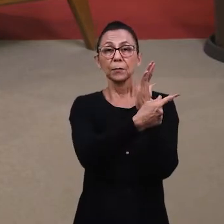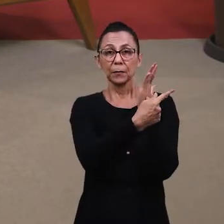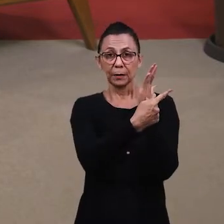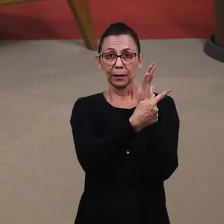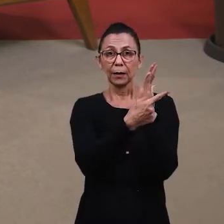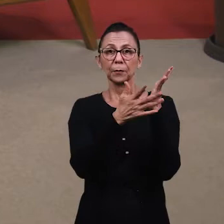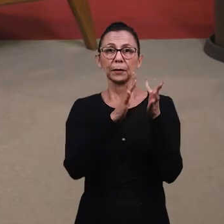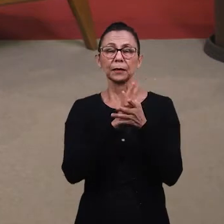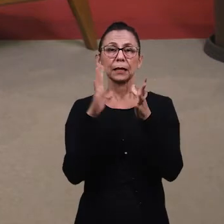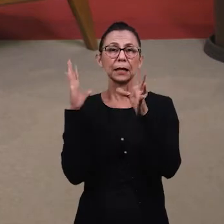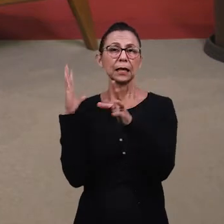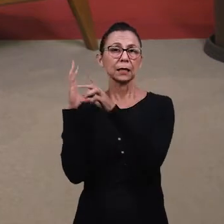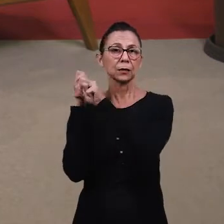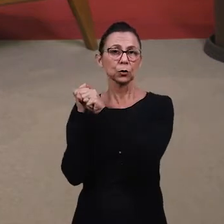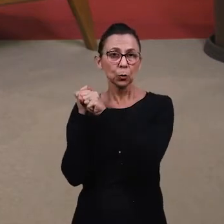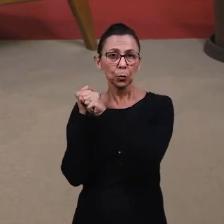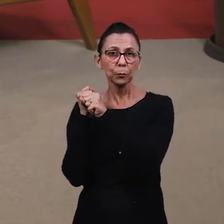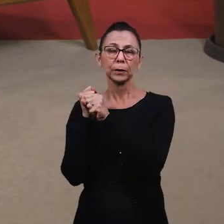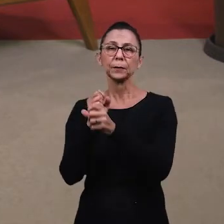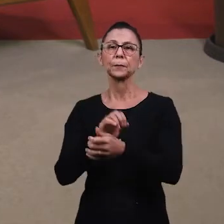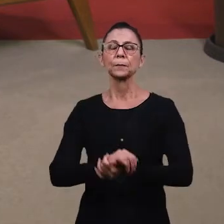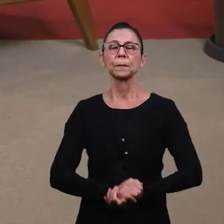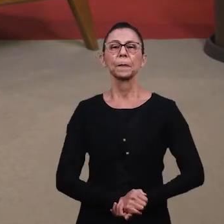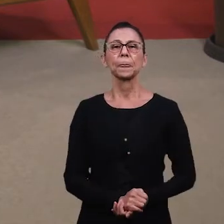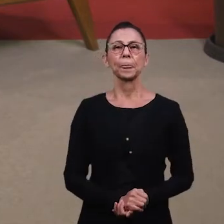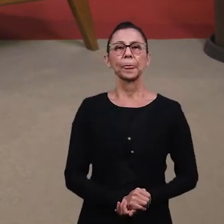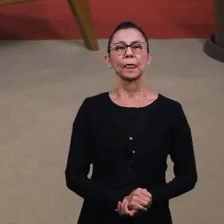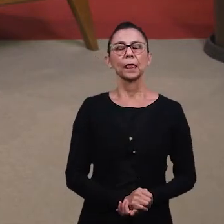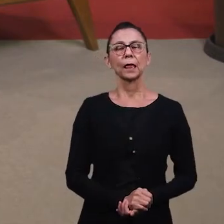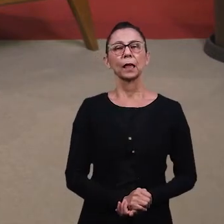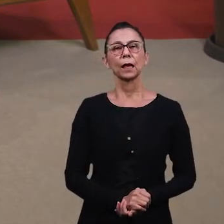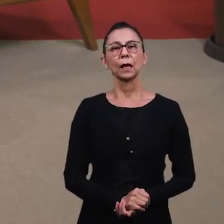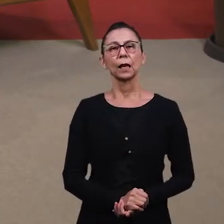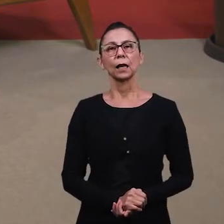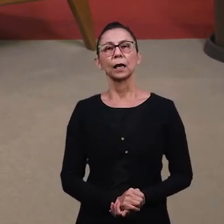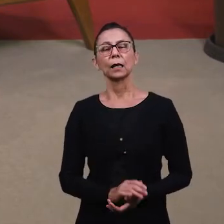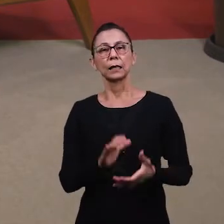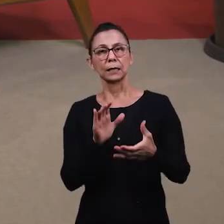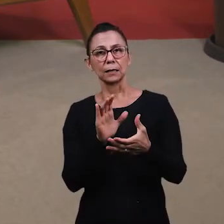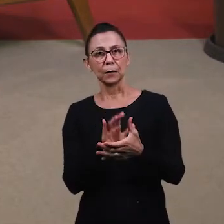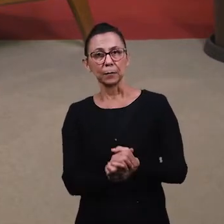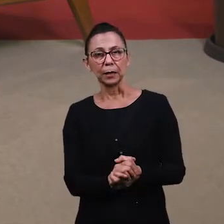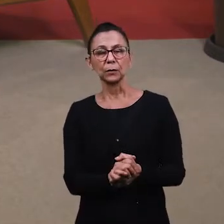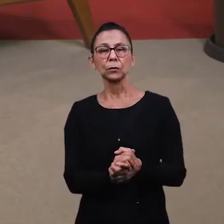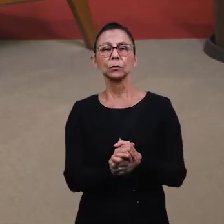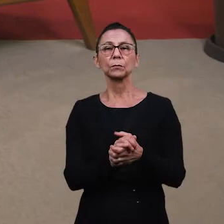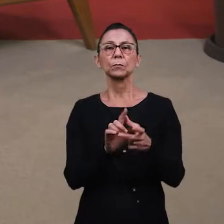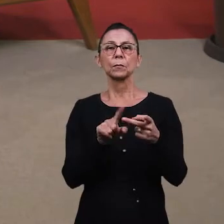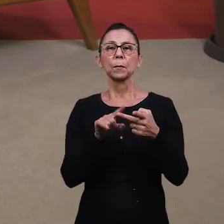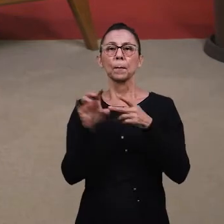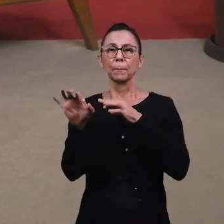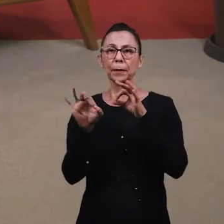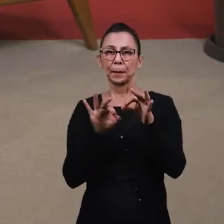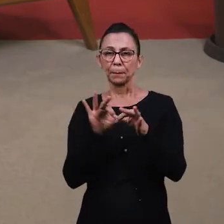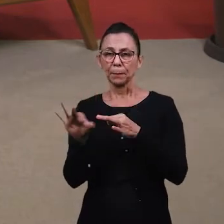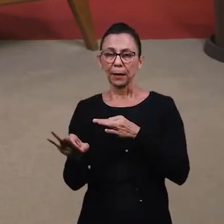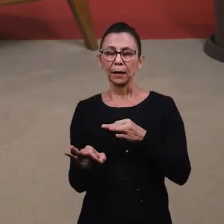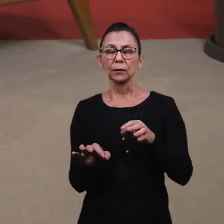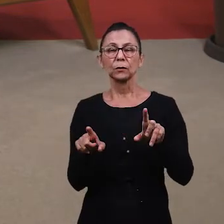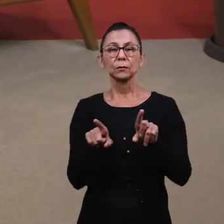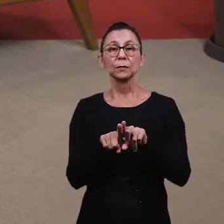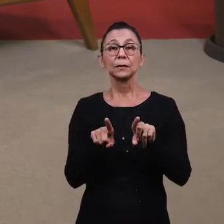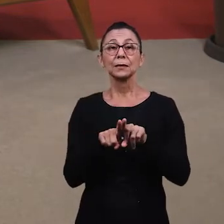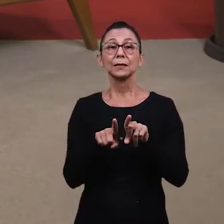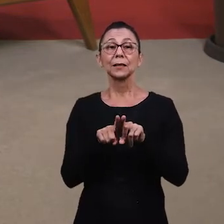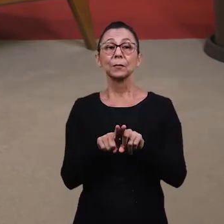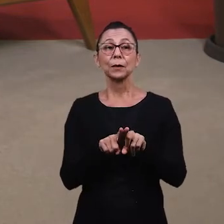la parabole, elle se complète pas seulement de l'explication du mariage, de la préparation, ce